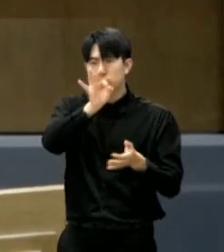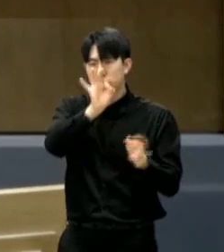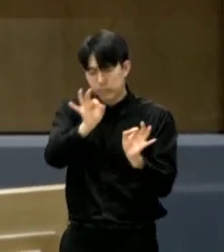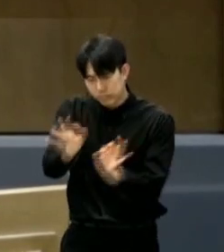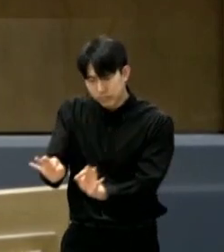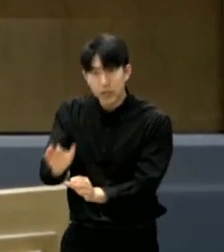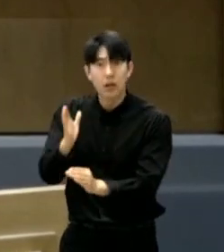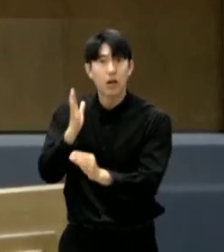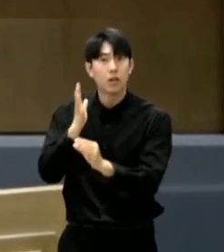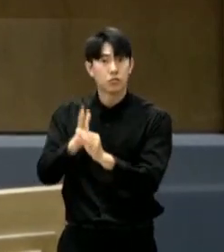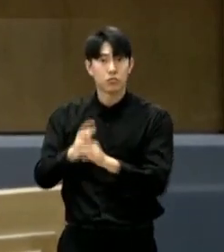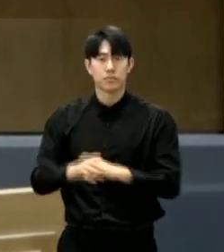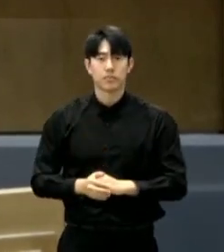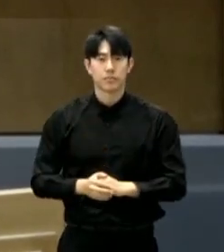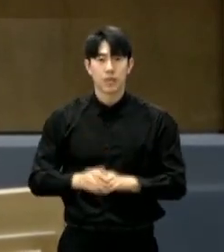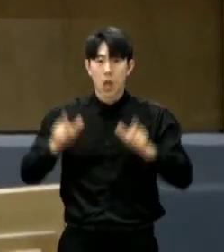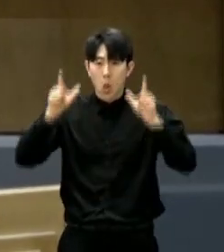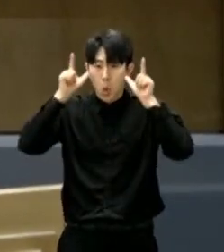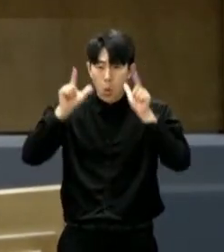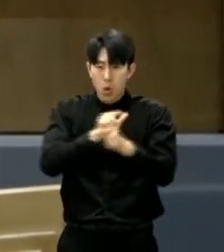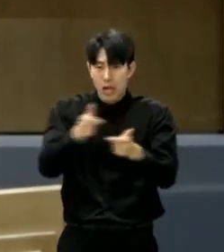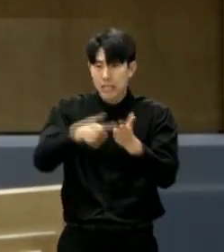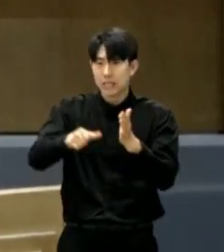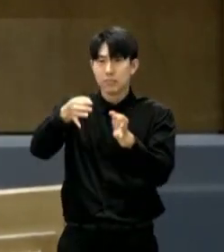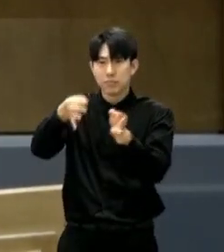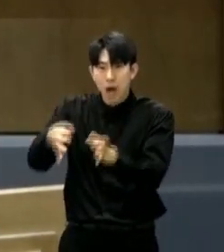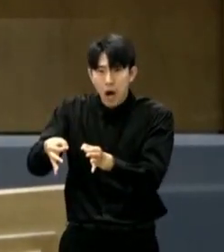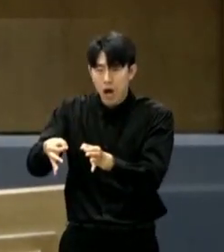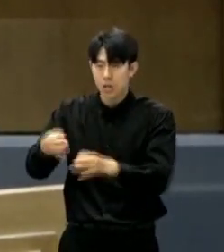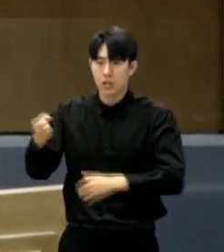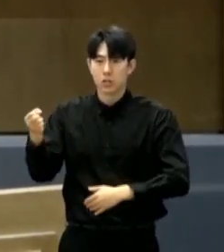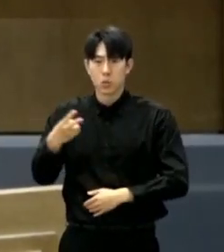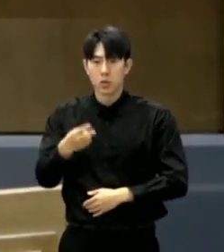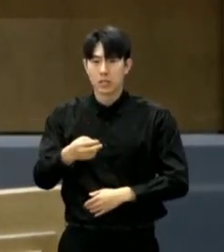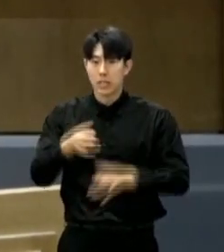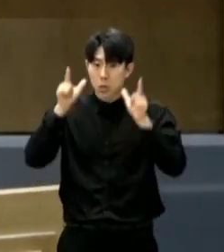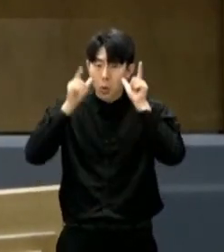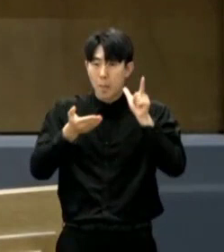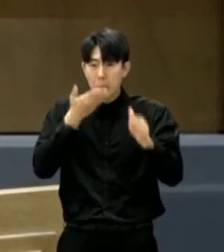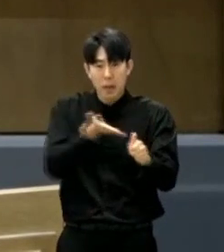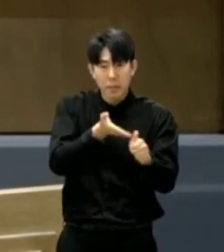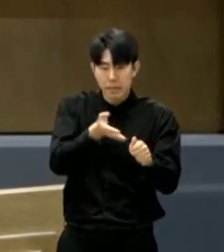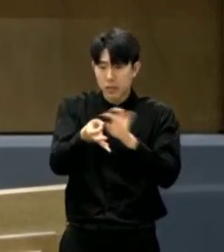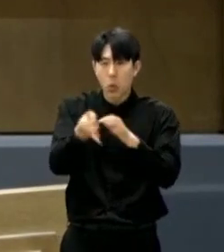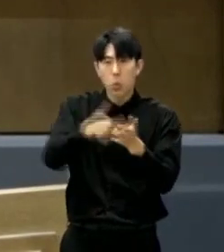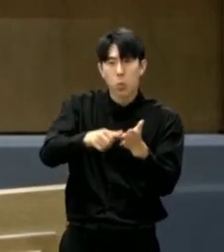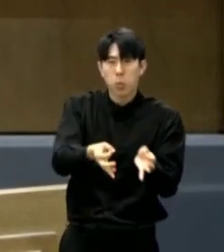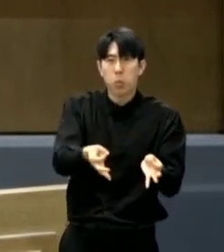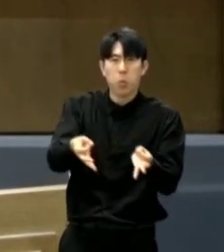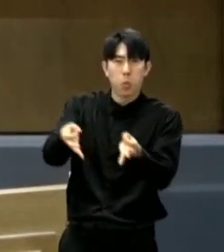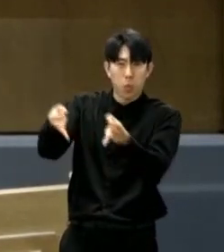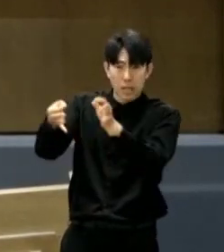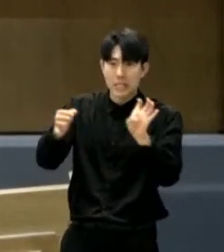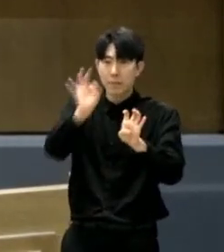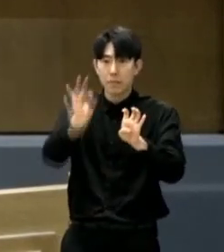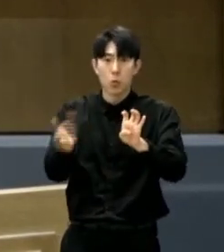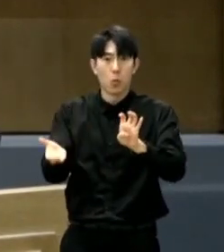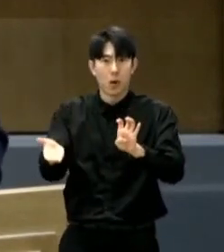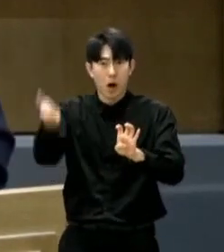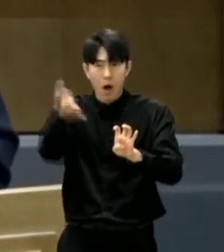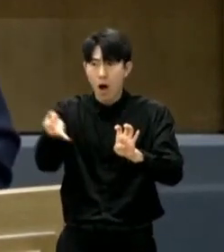있고 축산물의 폭락, 사료값을 비롯한 농자재의 40% 이상 가격 인상 등